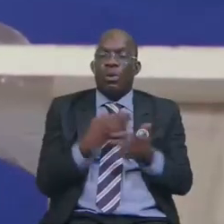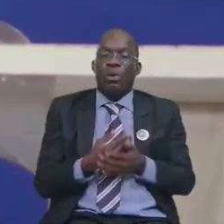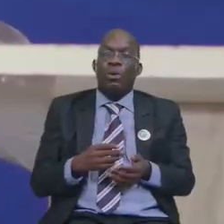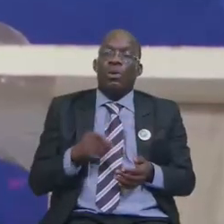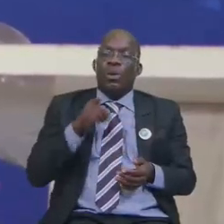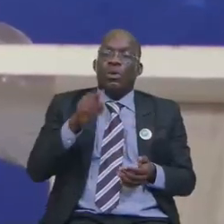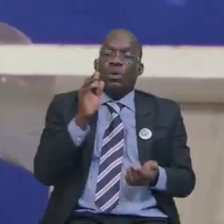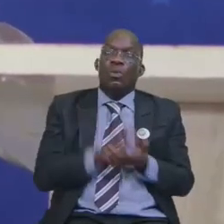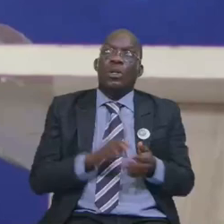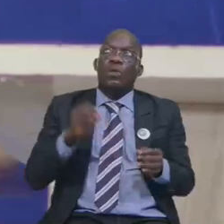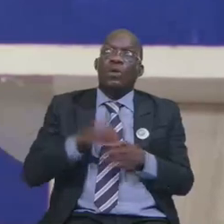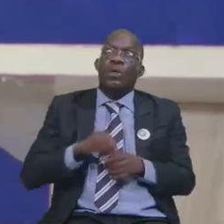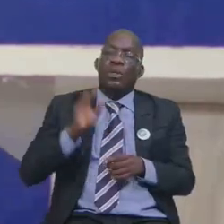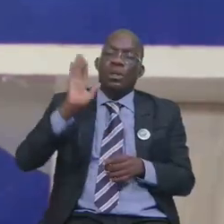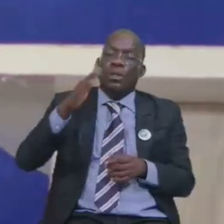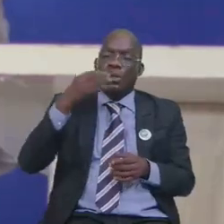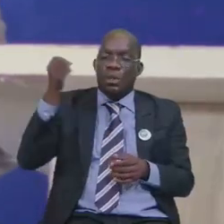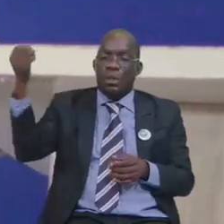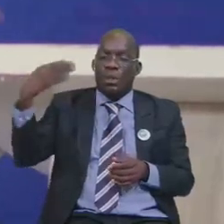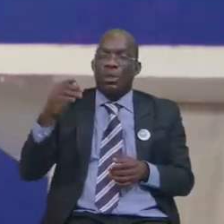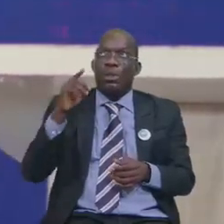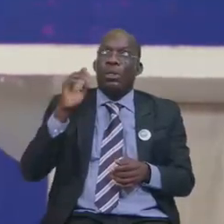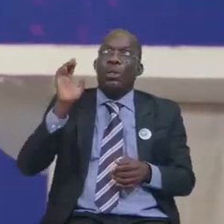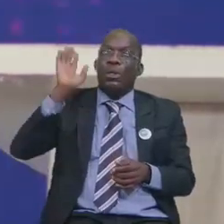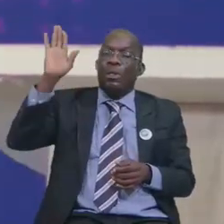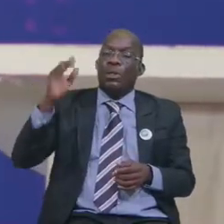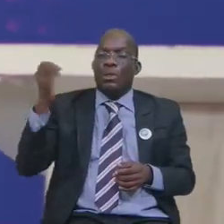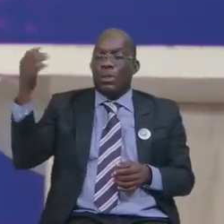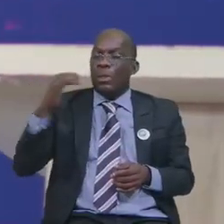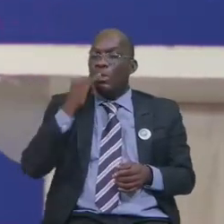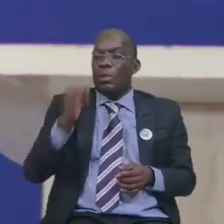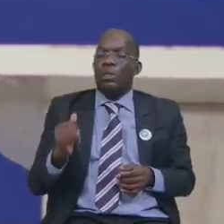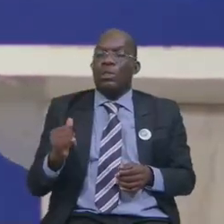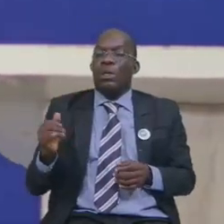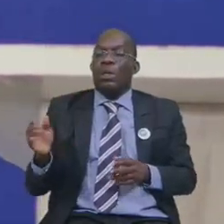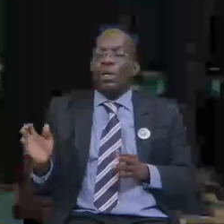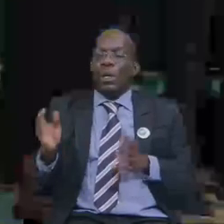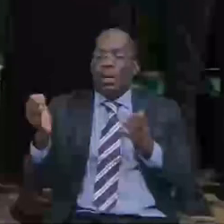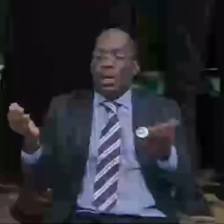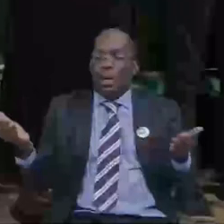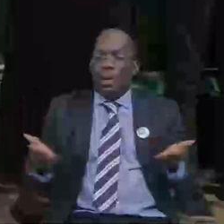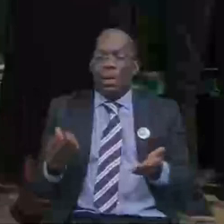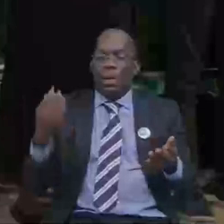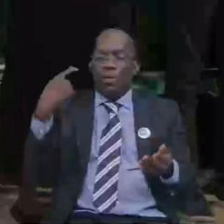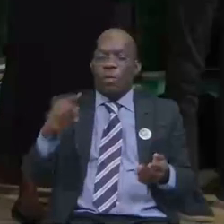en Sa grâce ça grâce est disponible pour toi et pour chacun